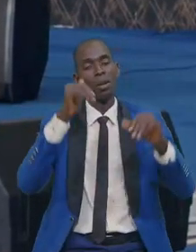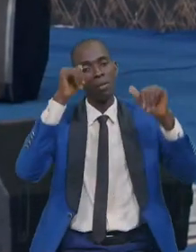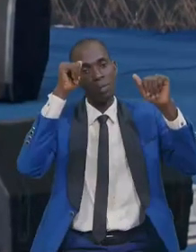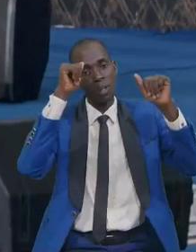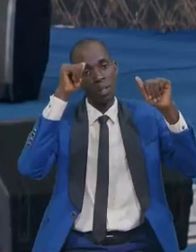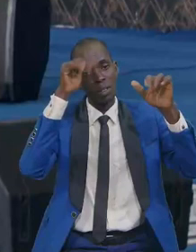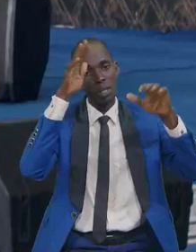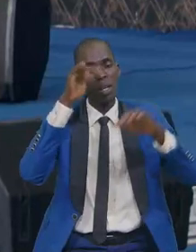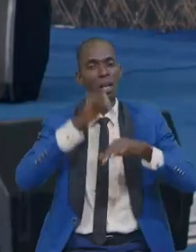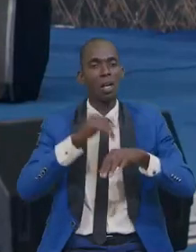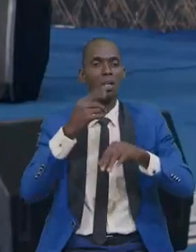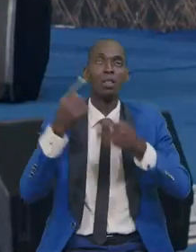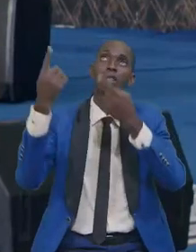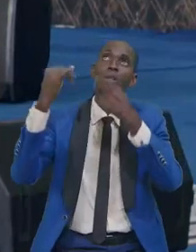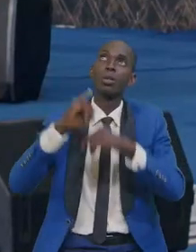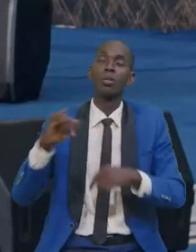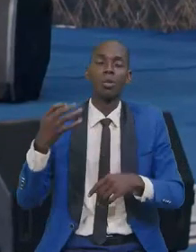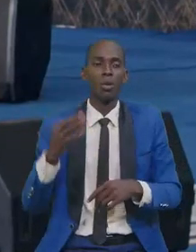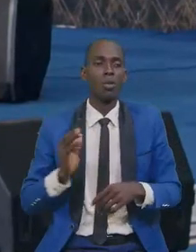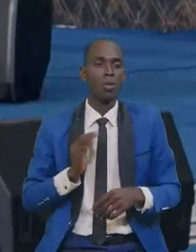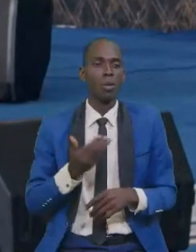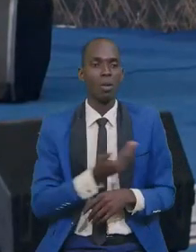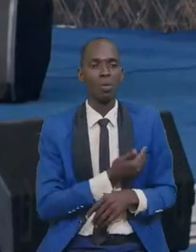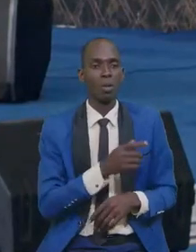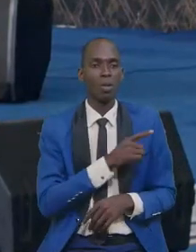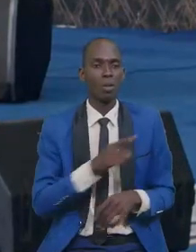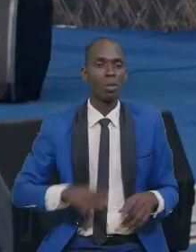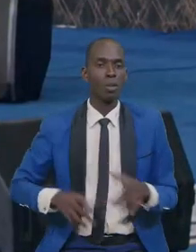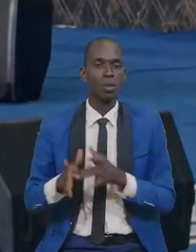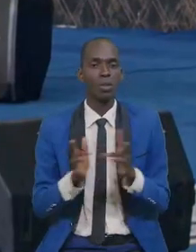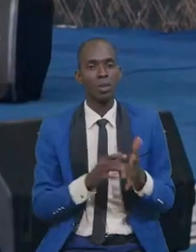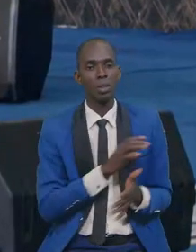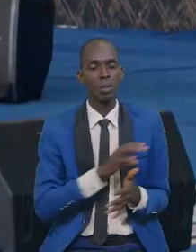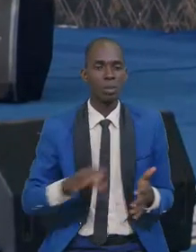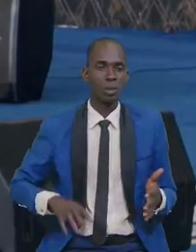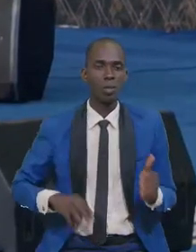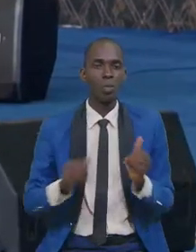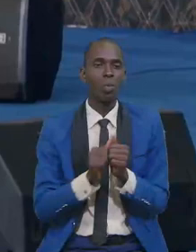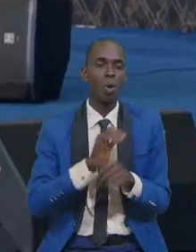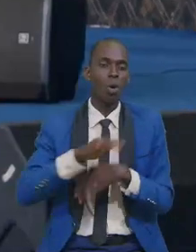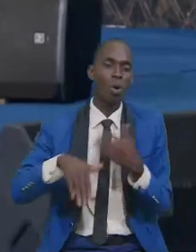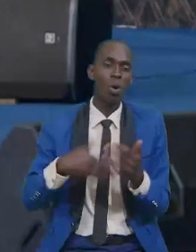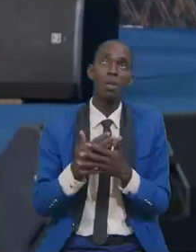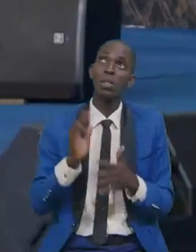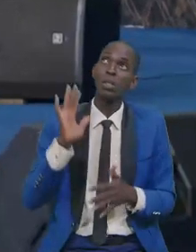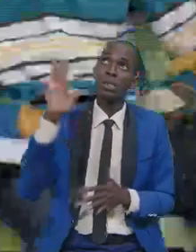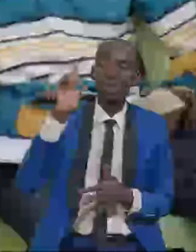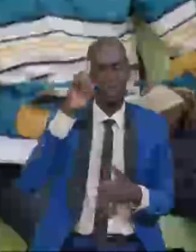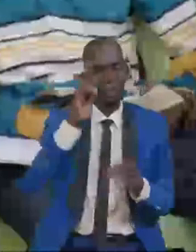lors de l'avènement de notre Seigneur Jésus avec tout. C'est saint.